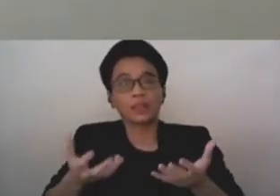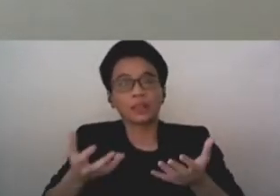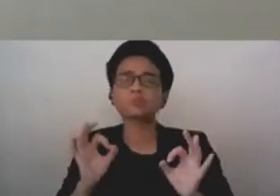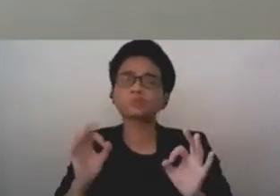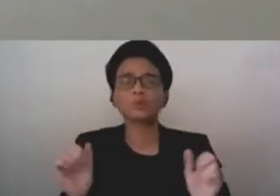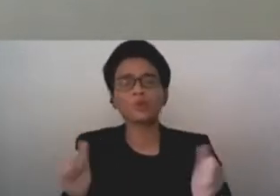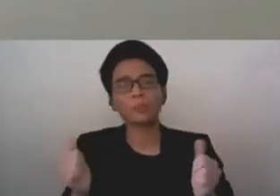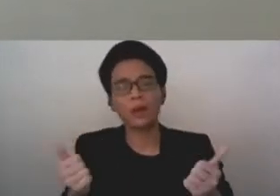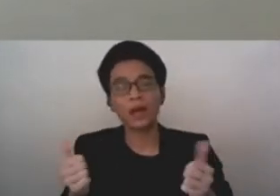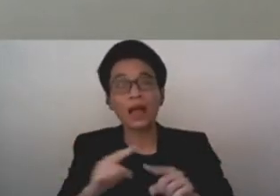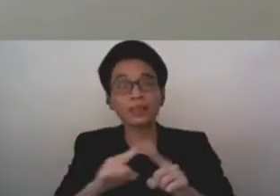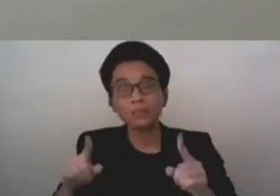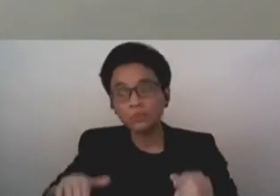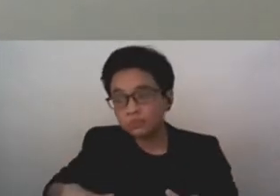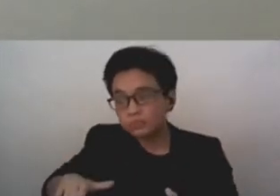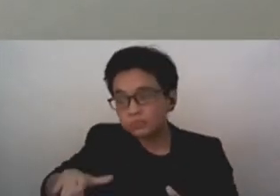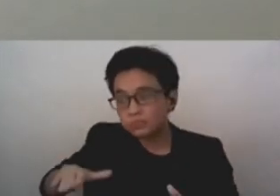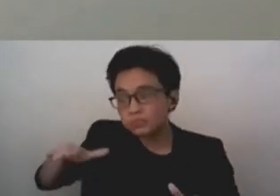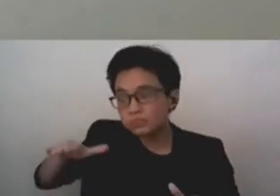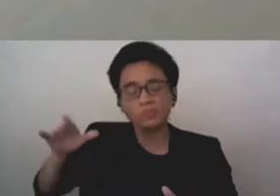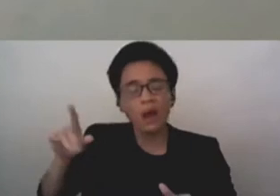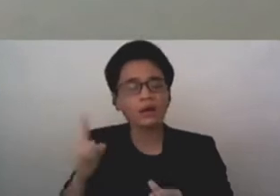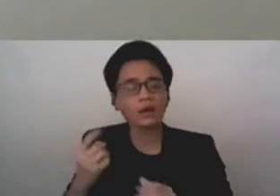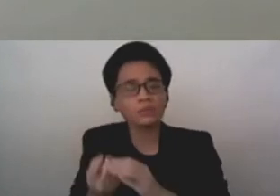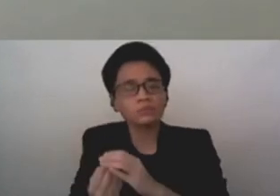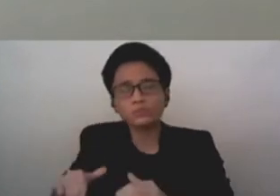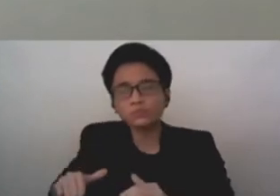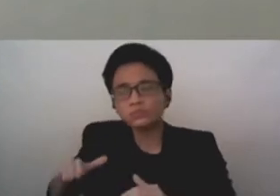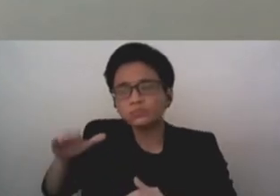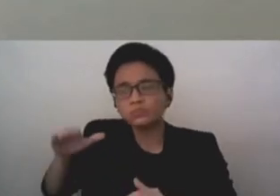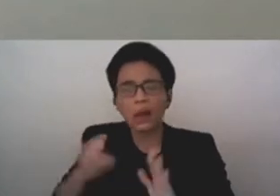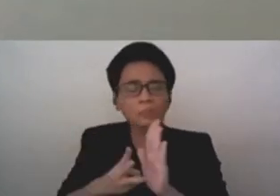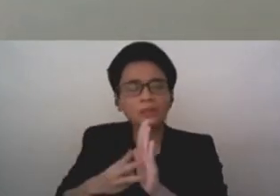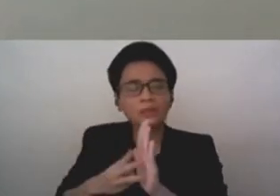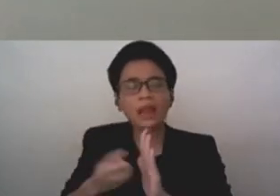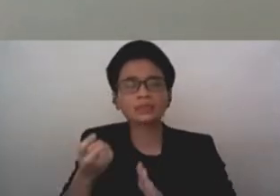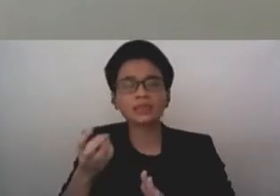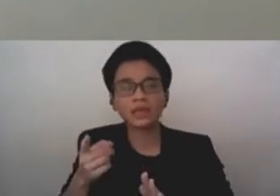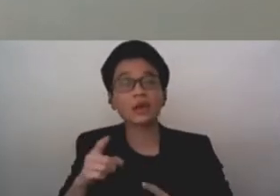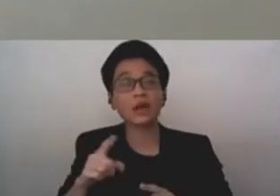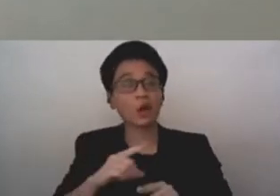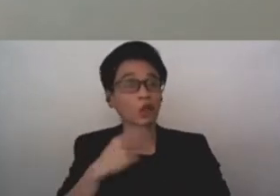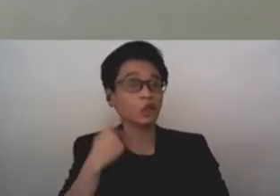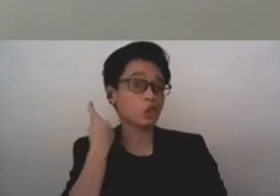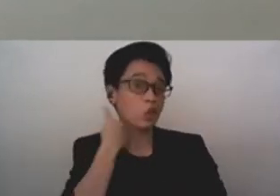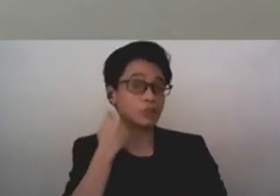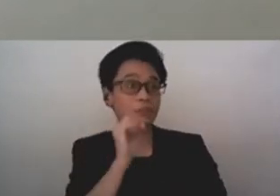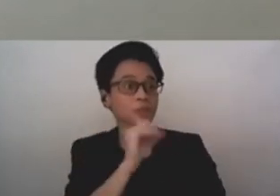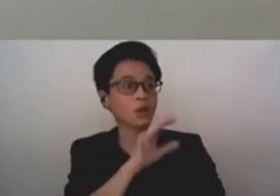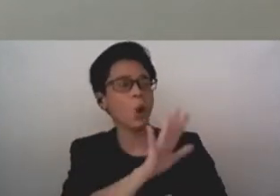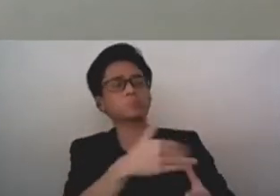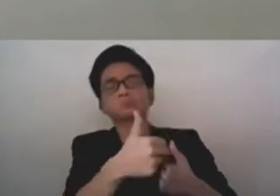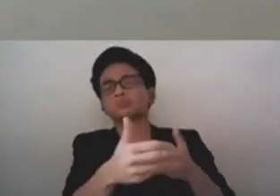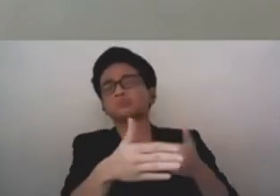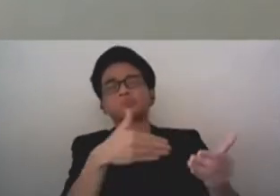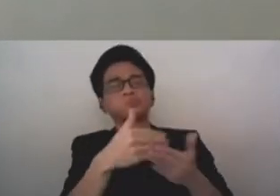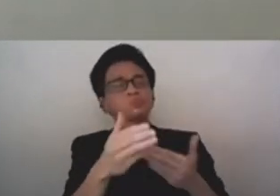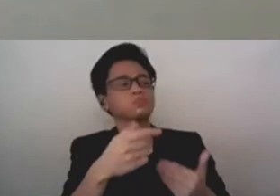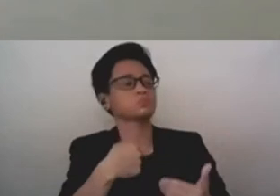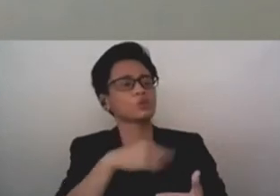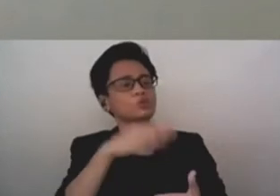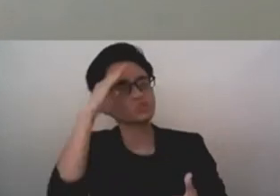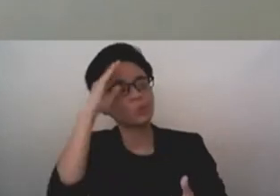tumbuh kembang ada terlambat sedikit. Tapi kata dokter biasa kalau anak cowok tidak apa-apa. Jadi ya saya, karena kebetulan anak saya juga gemuk,